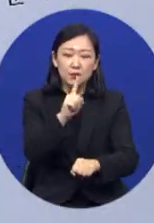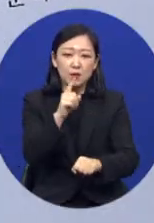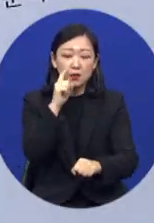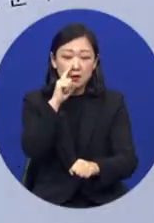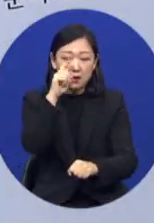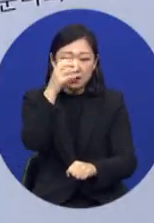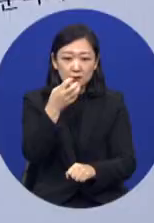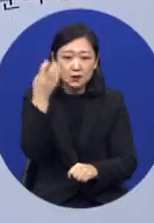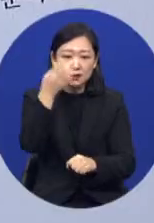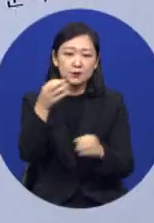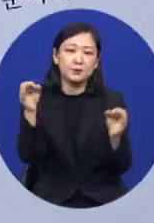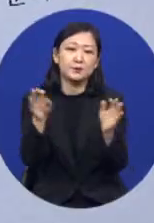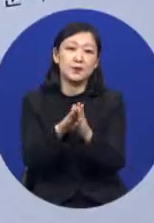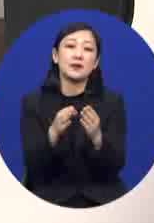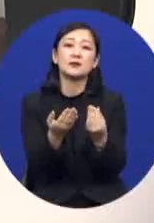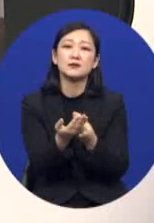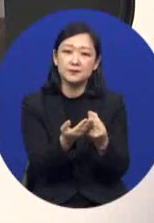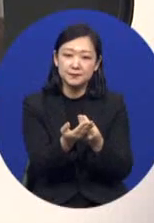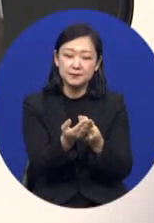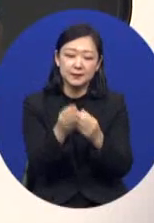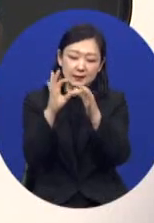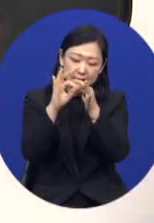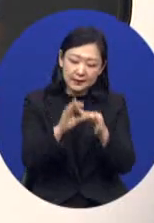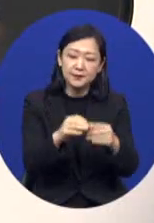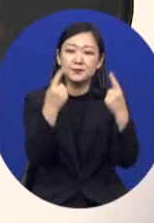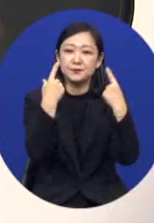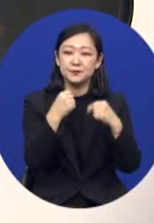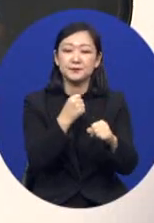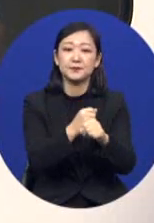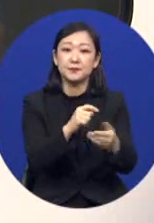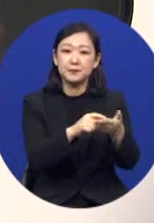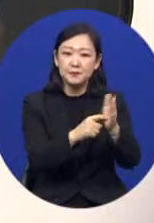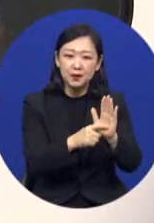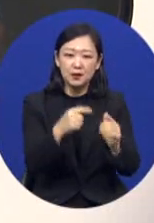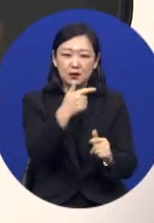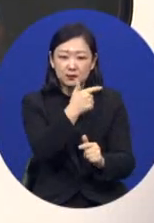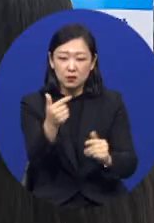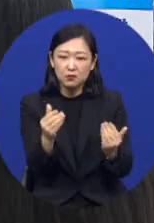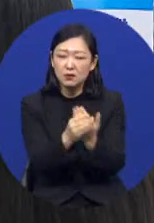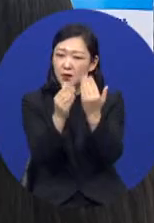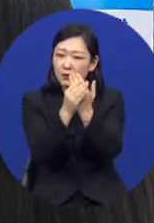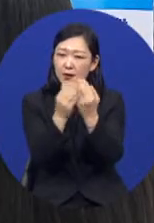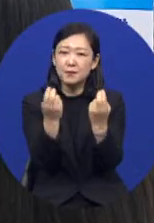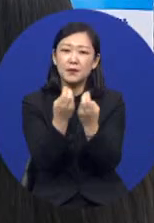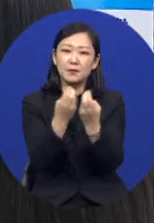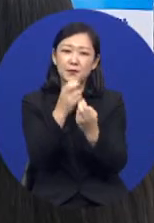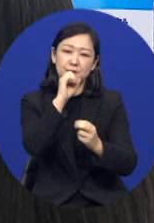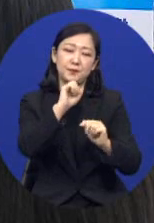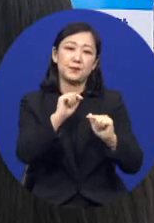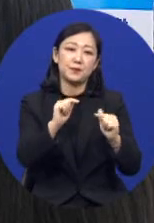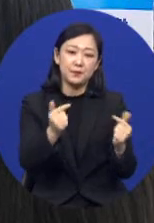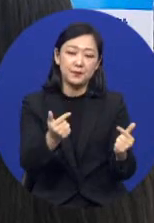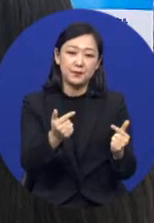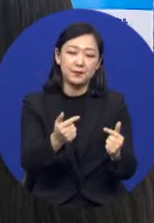계속 발전시키겠다고 말했고 대규모 개발 방식은 적절하지 않다며 지속